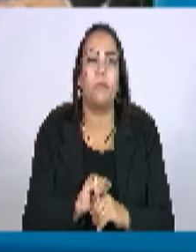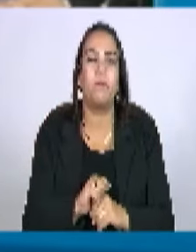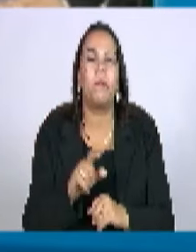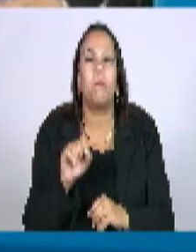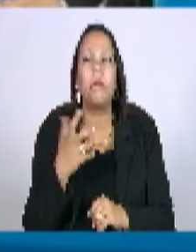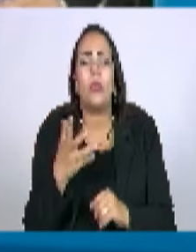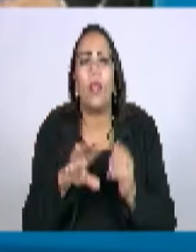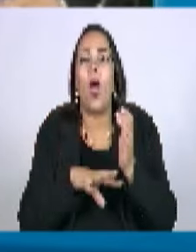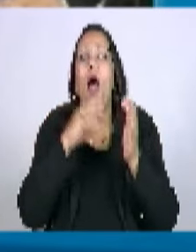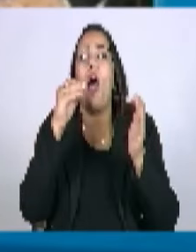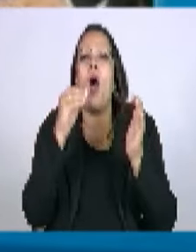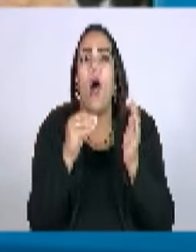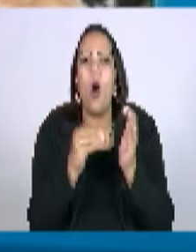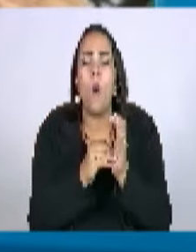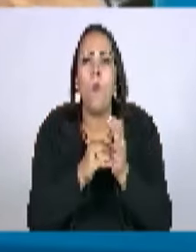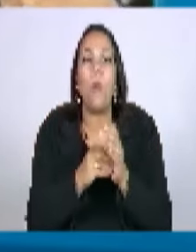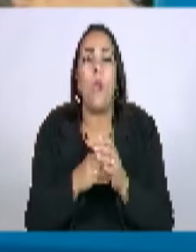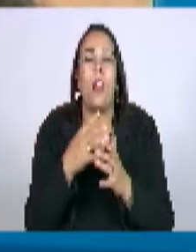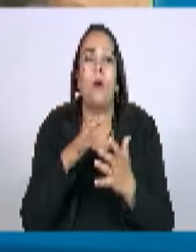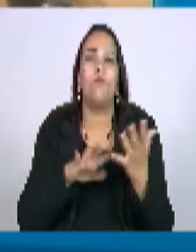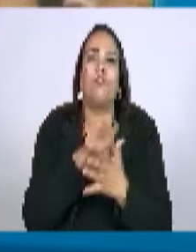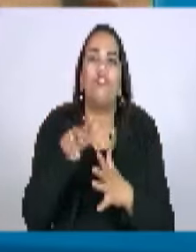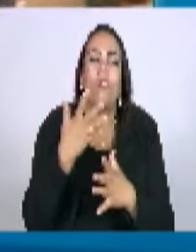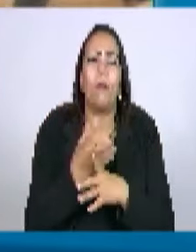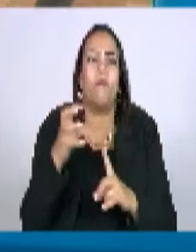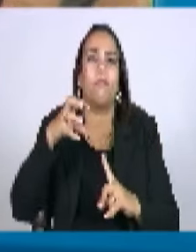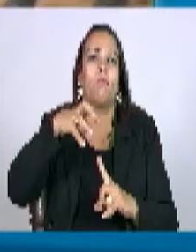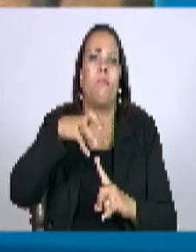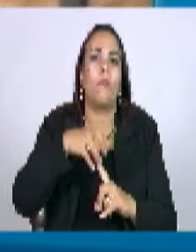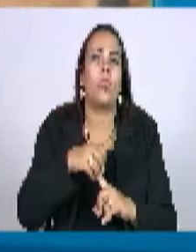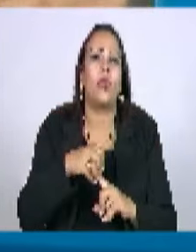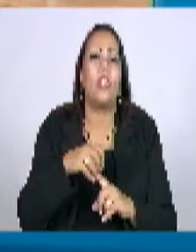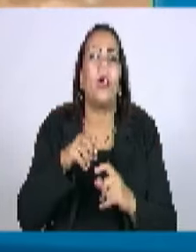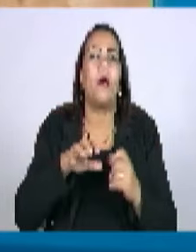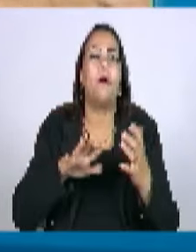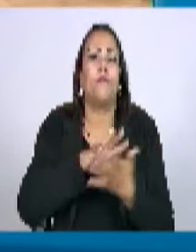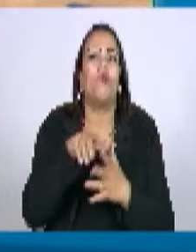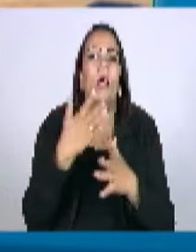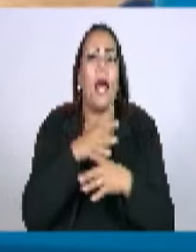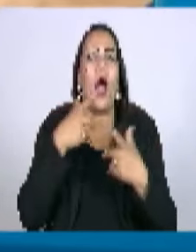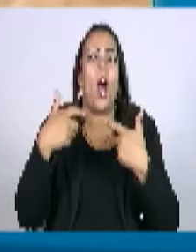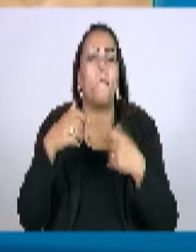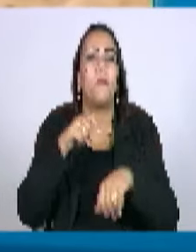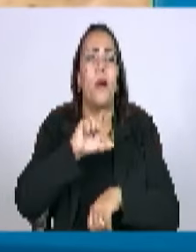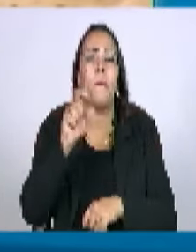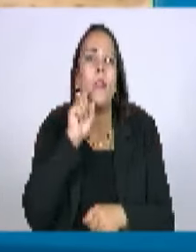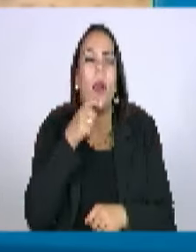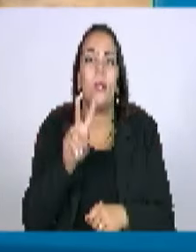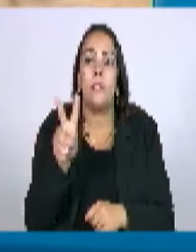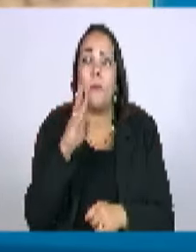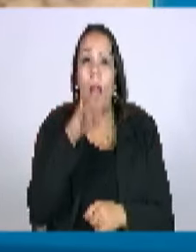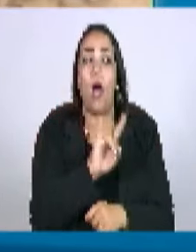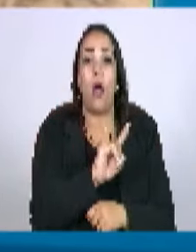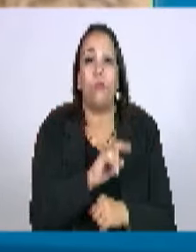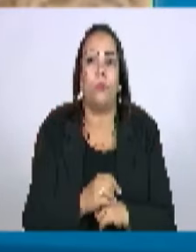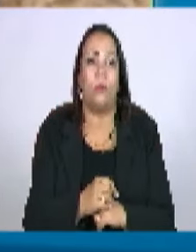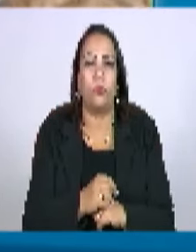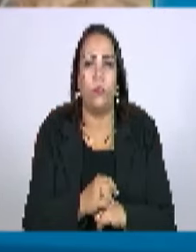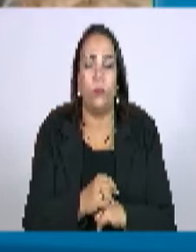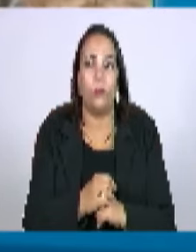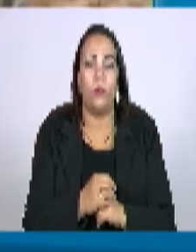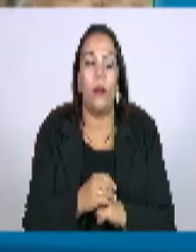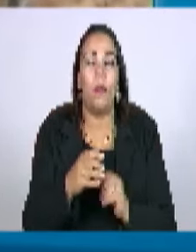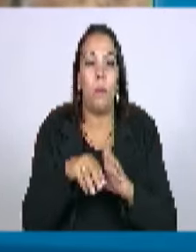منذ بدء العمليات البريه او الهجوم البري في 7 مايو ومساله النازحين دي احنا عايزين نقف قدامها